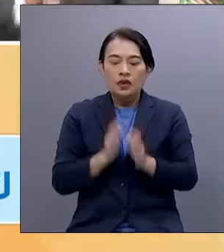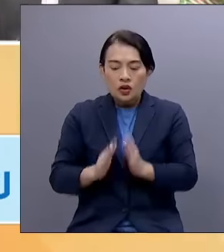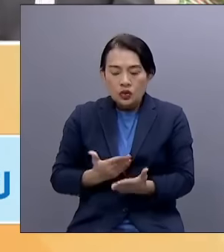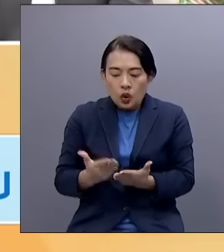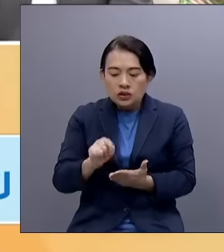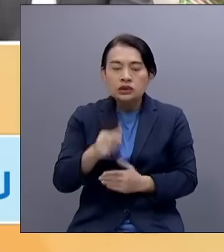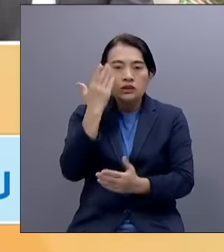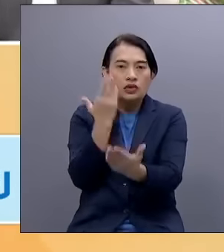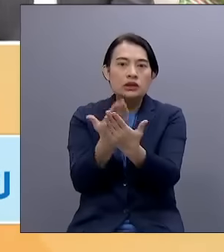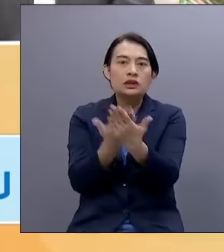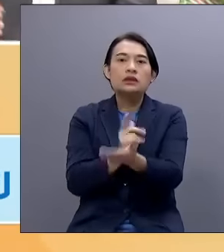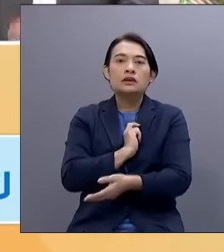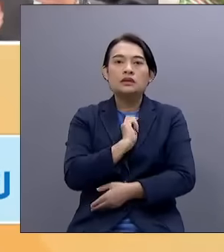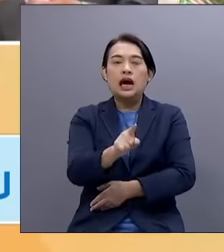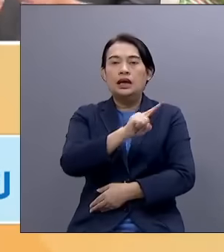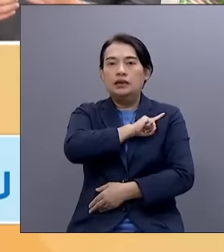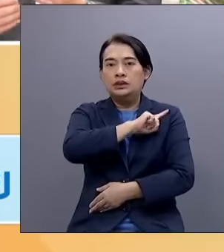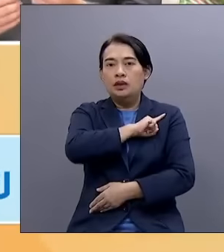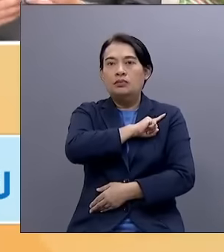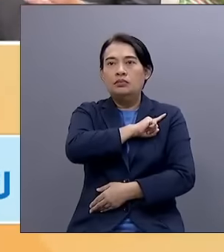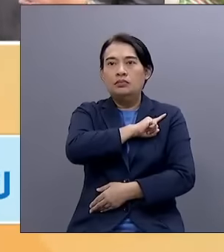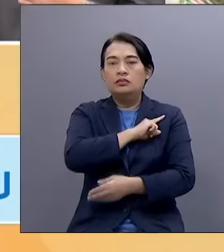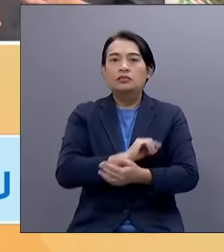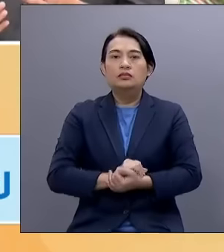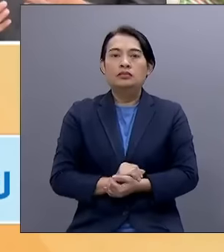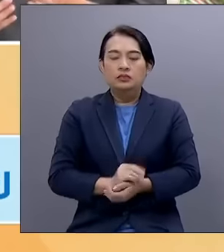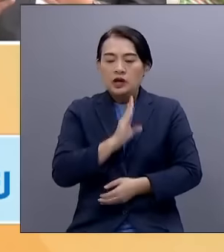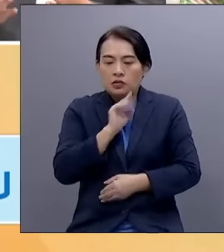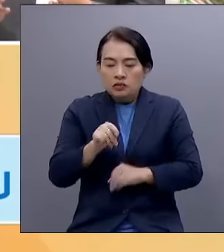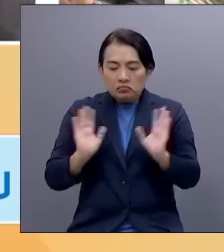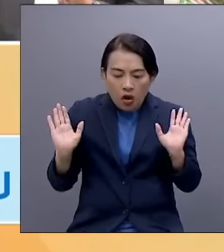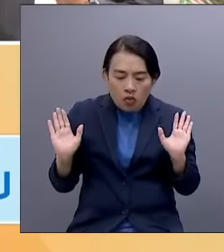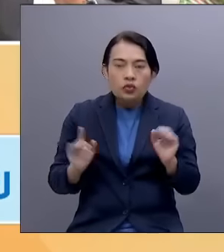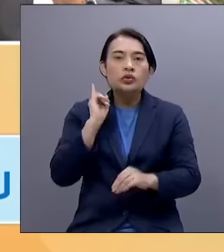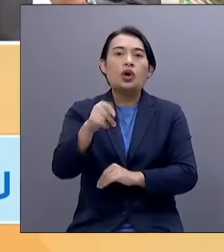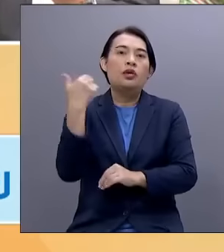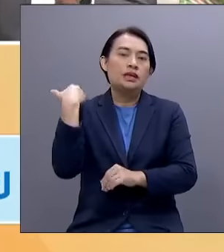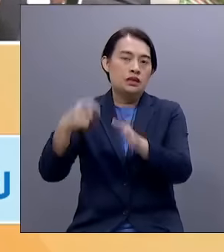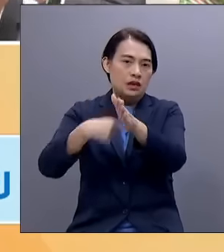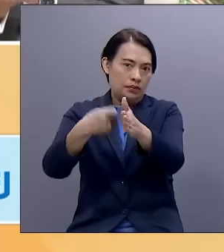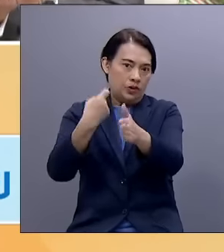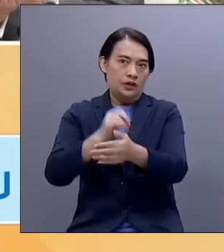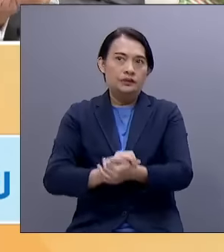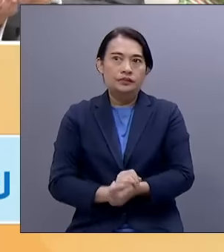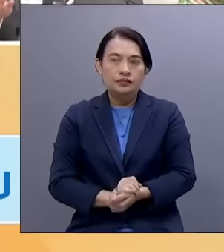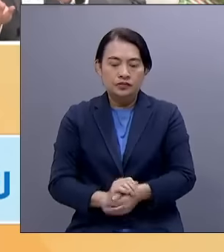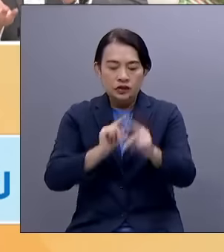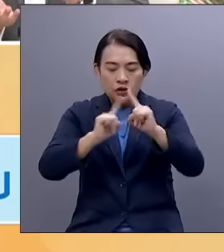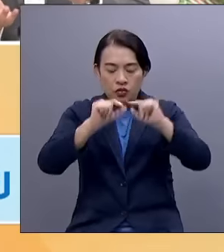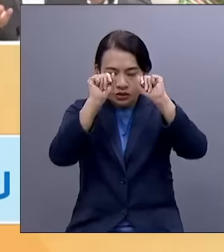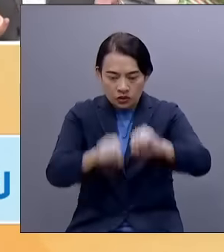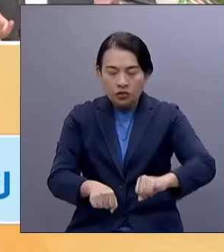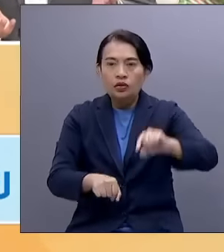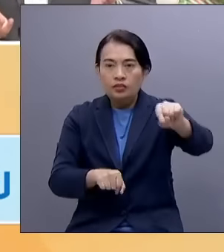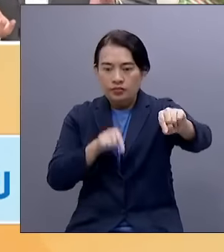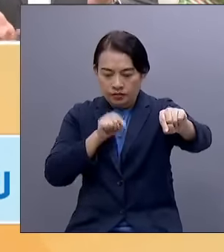ต้องจ่ายเงินอ่าเพียแต่ว่าถ้าจะปฏิเสษเนี่ยมันก็ต้องมีเหตุหรือจะต้องมีกรณีที่ต้องตกลงกันแลอีกฝ่ายนึง